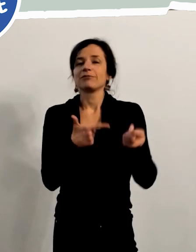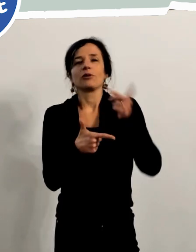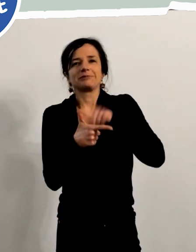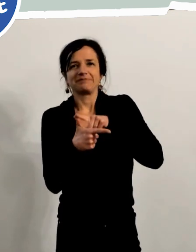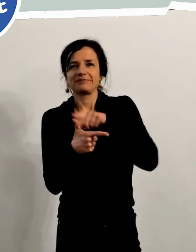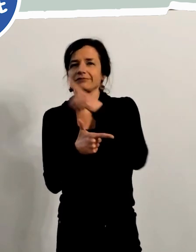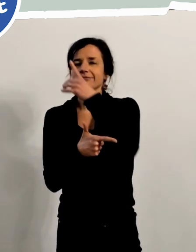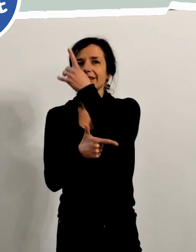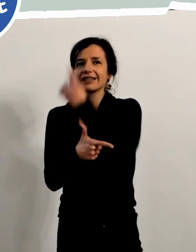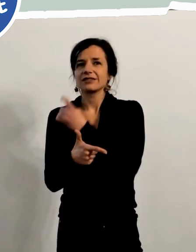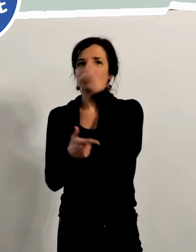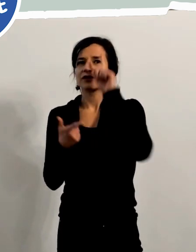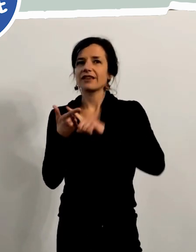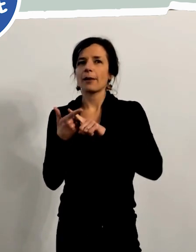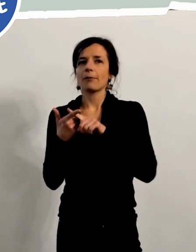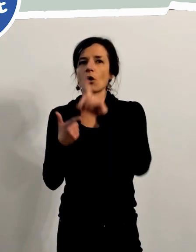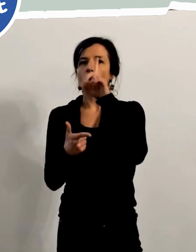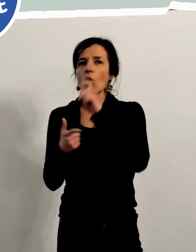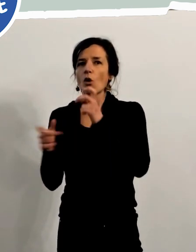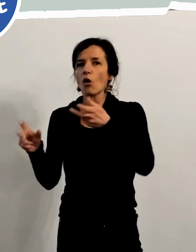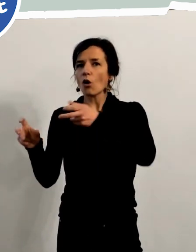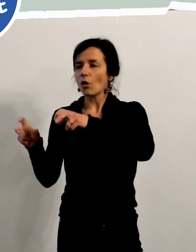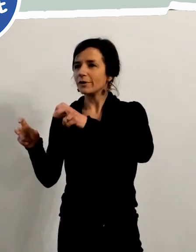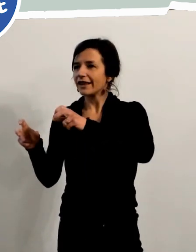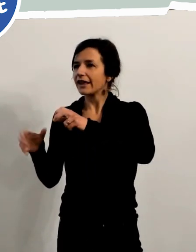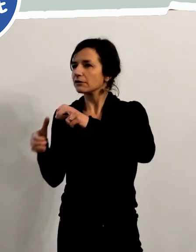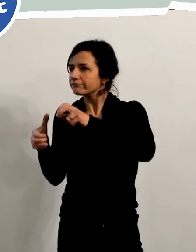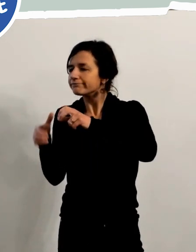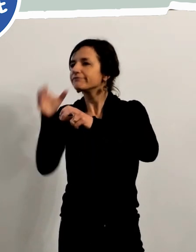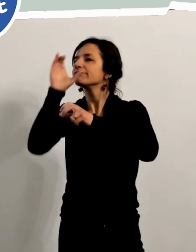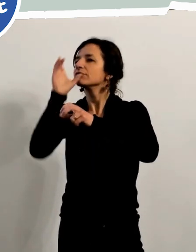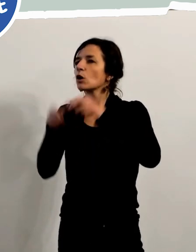question. Alors la première, eau du robinet ou en bouteille?